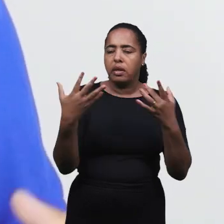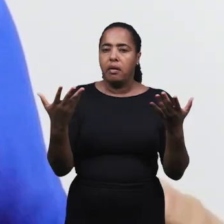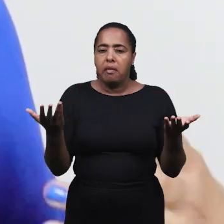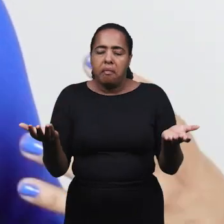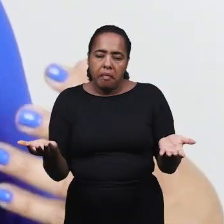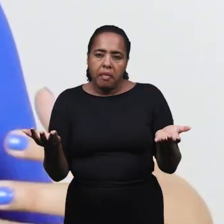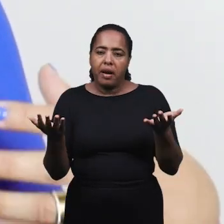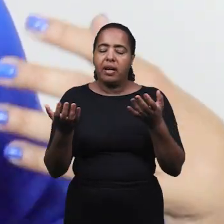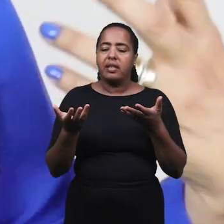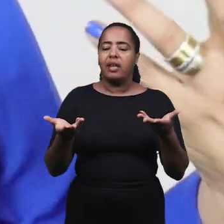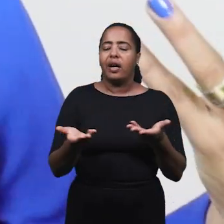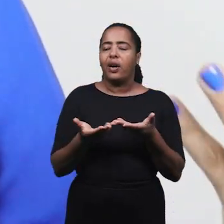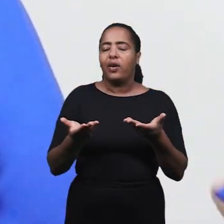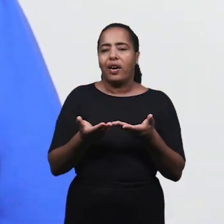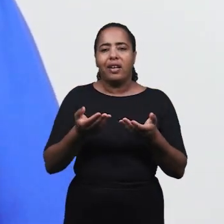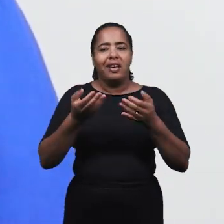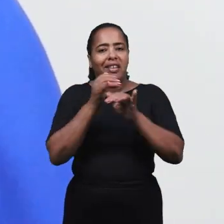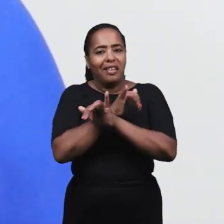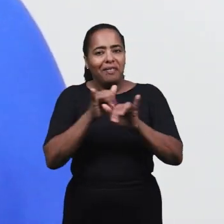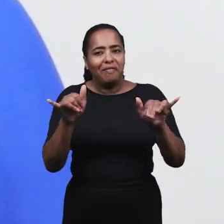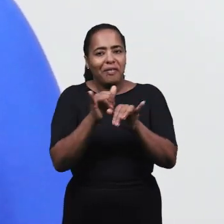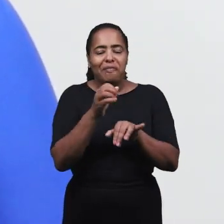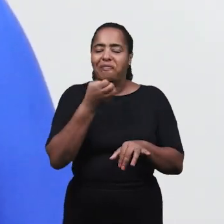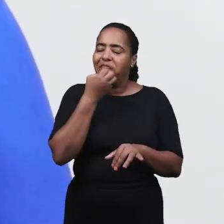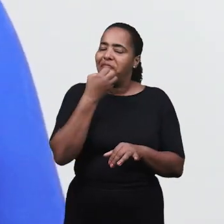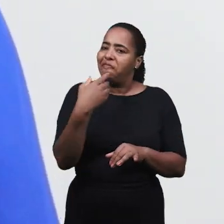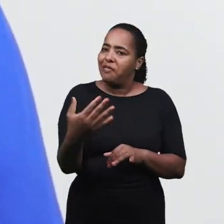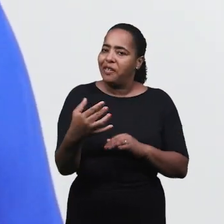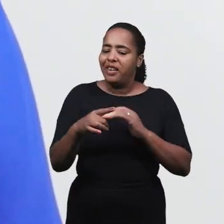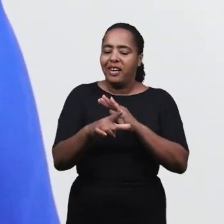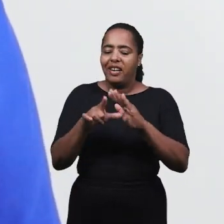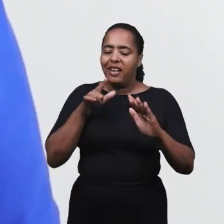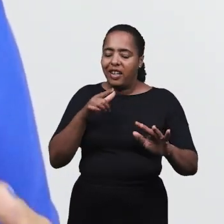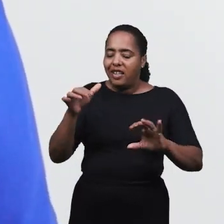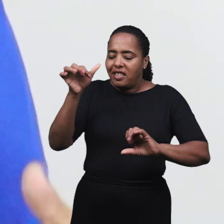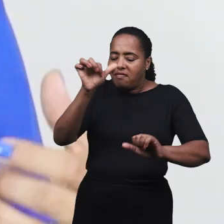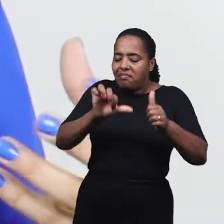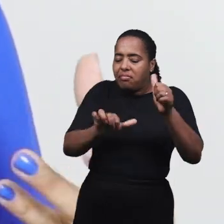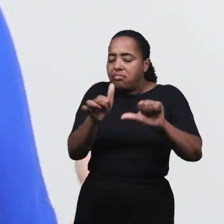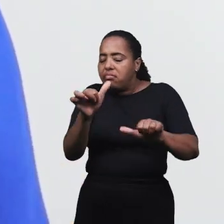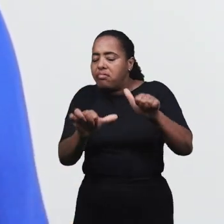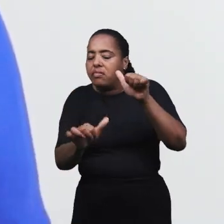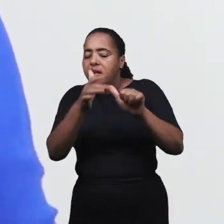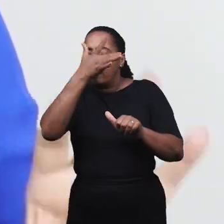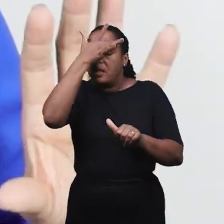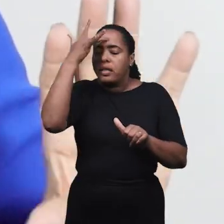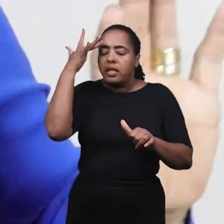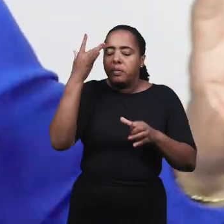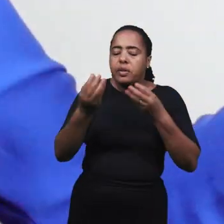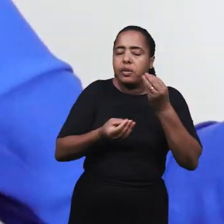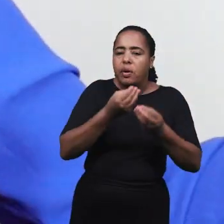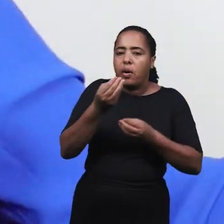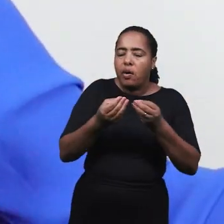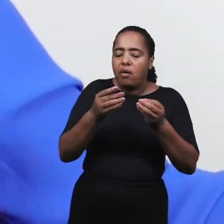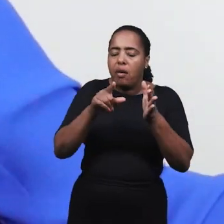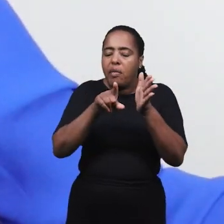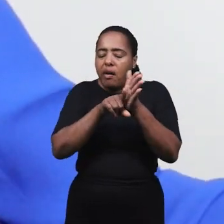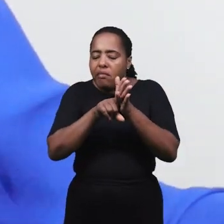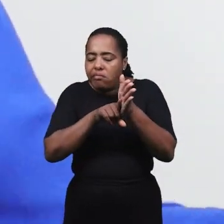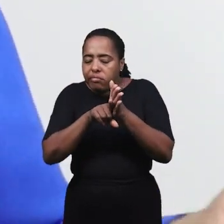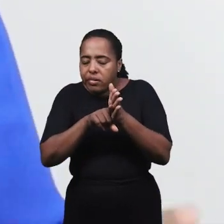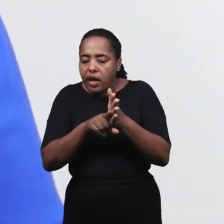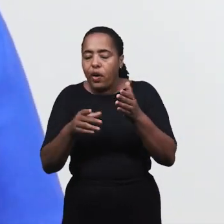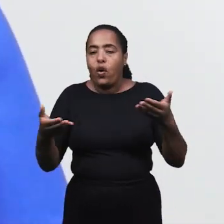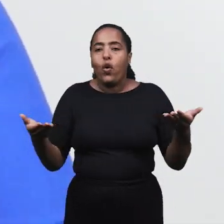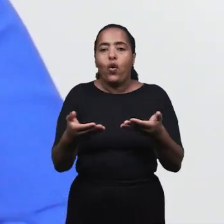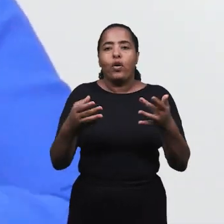l'indépendance, la vie sociale, mais je veux vous apporter de bonnes nouvelles. Avant, l'évaluation était basée sur